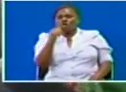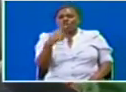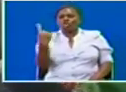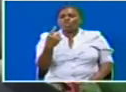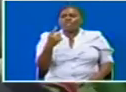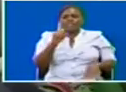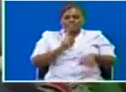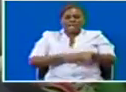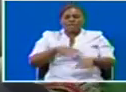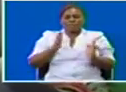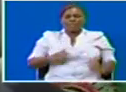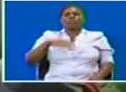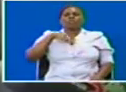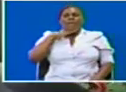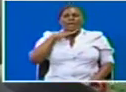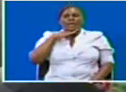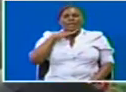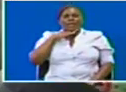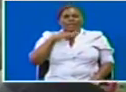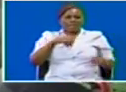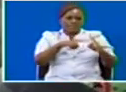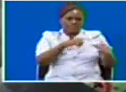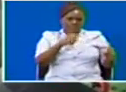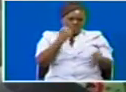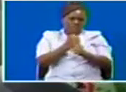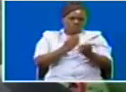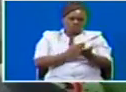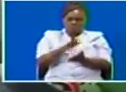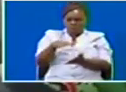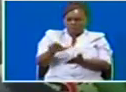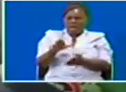hivyo. Waangalie kama mtu amewawa wahakikishe mpaka wafike huko.